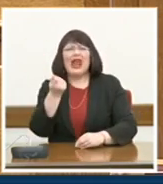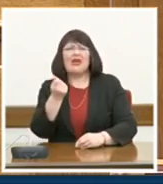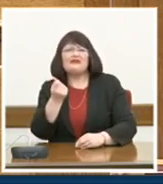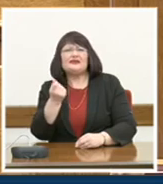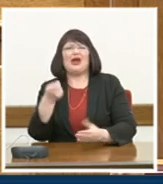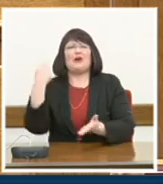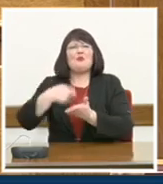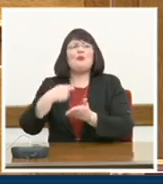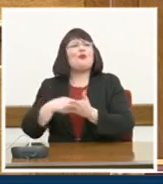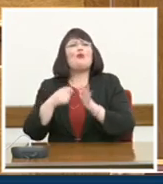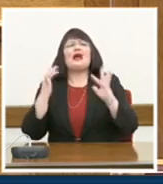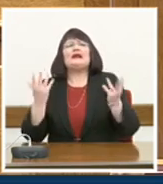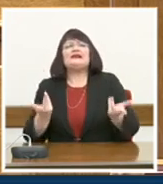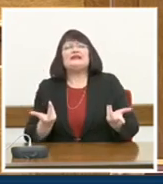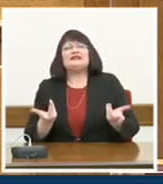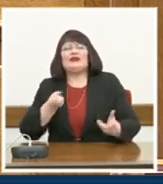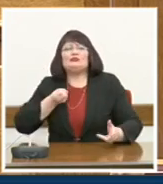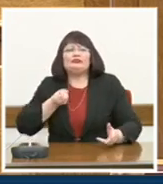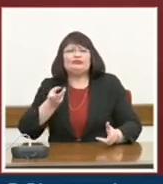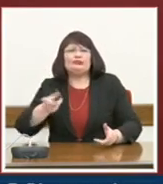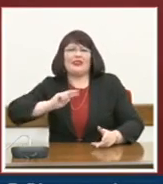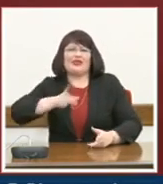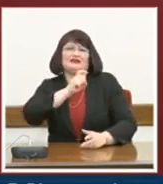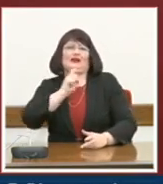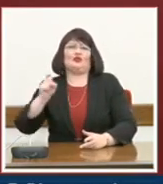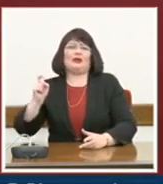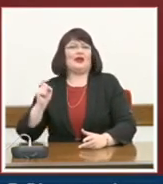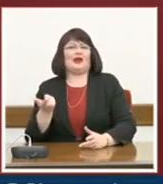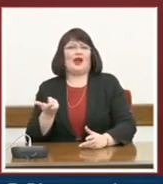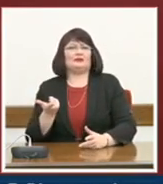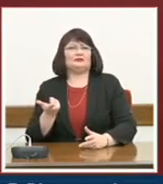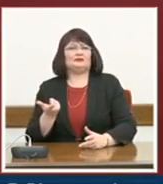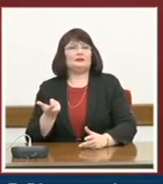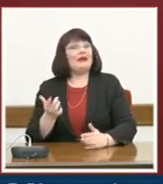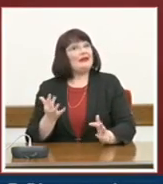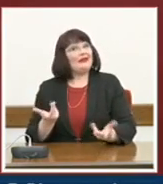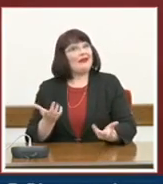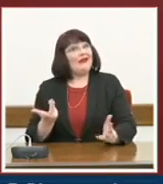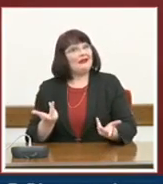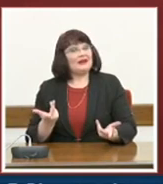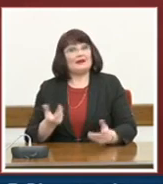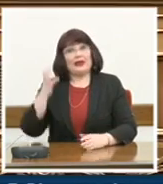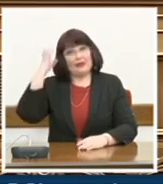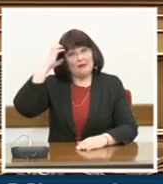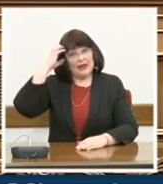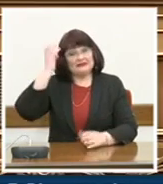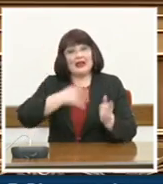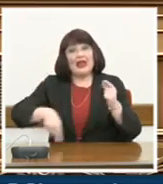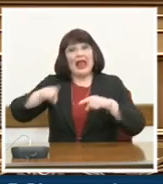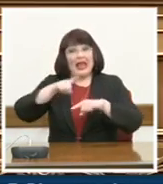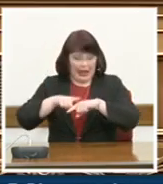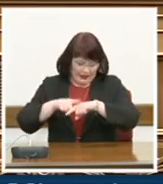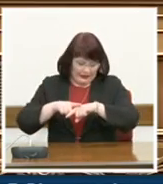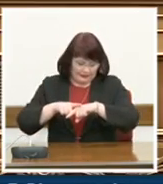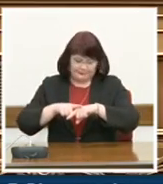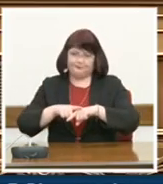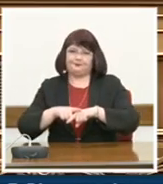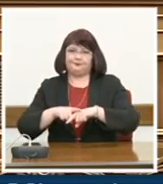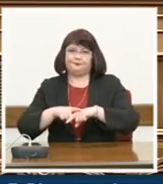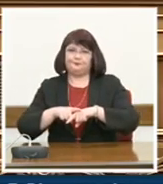μας αμέτρητα δισεκατομμύρια. Θυμίζω ότι η Ελλάδα έχει ξεπεράσει μέχρι και